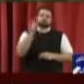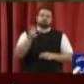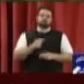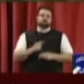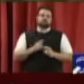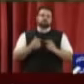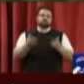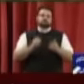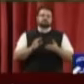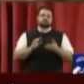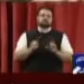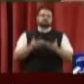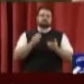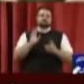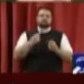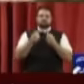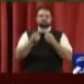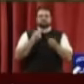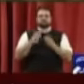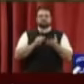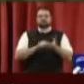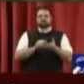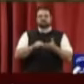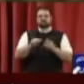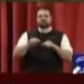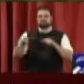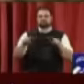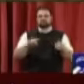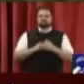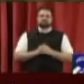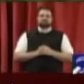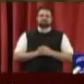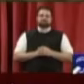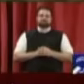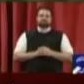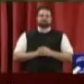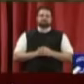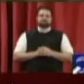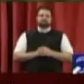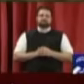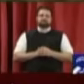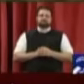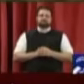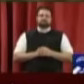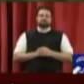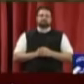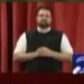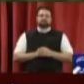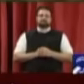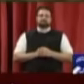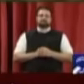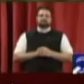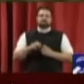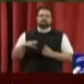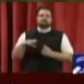începem să avem discuții despre subiecte diferite decât la toată lumea. Ei, sunt mai